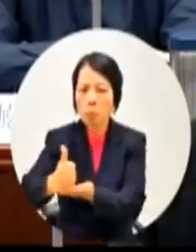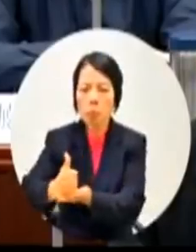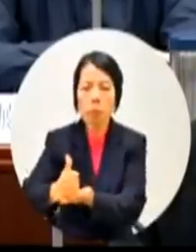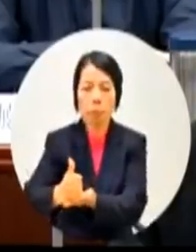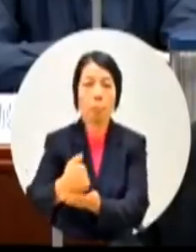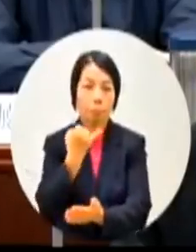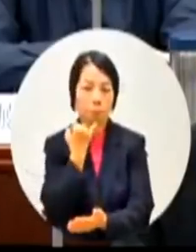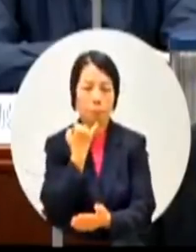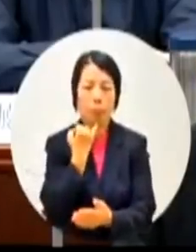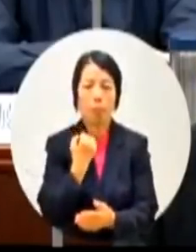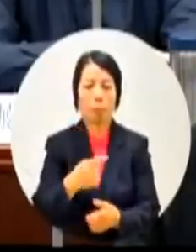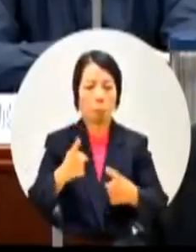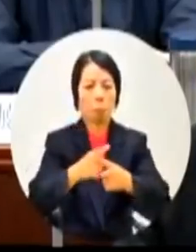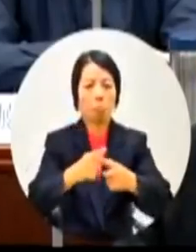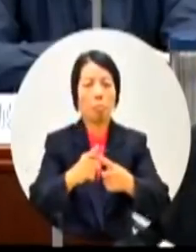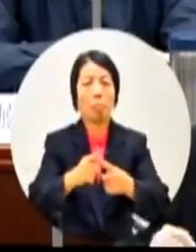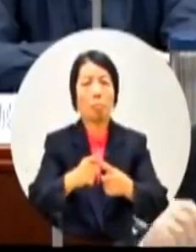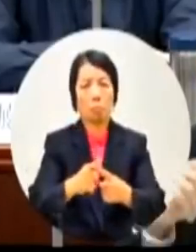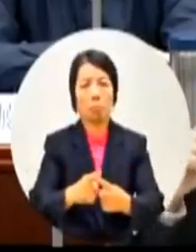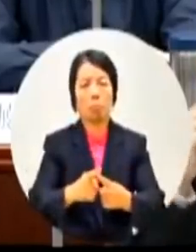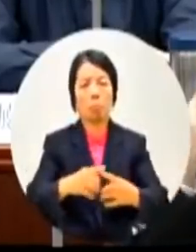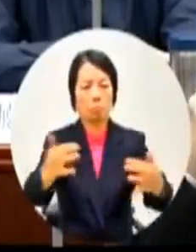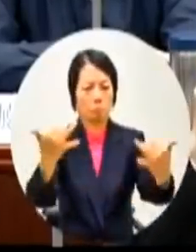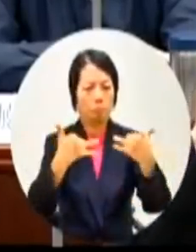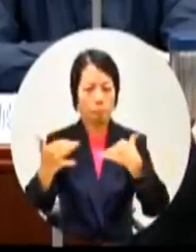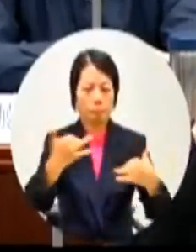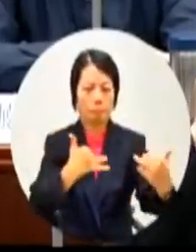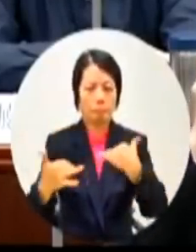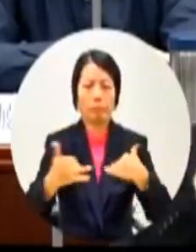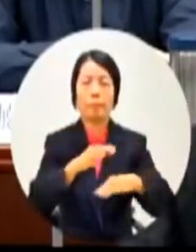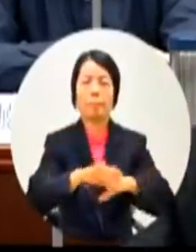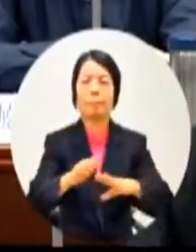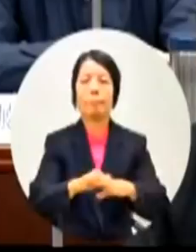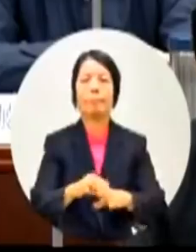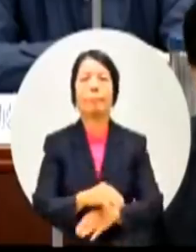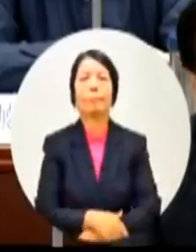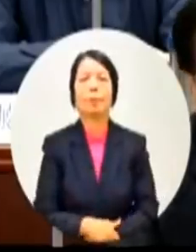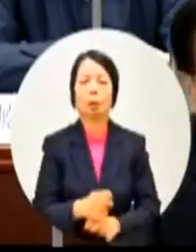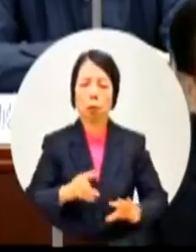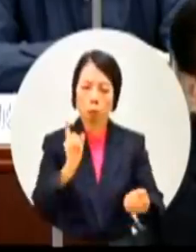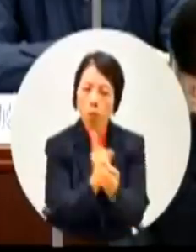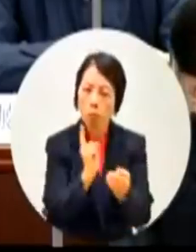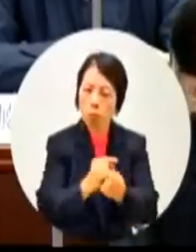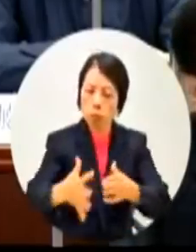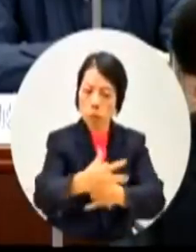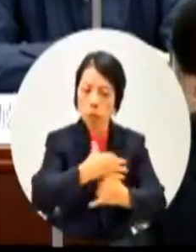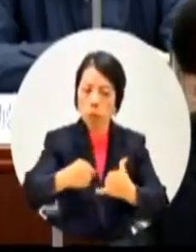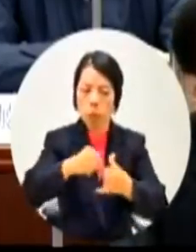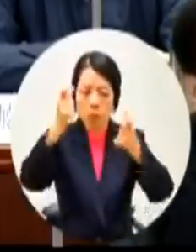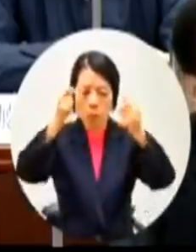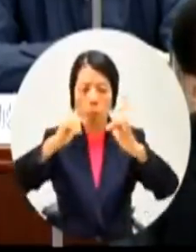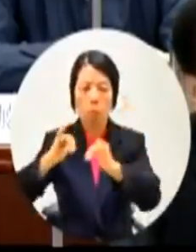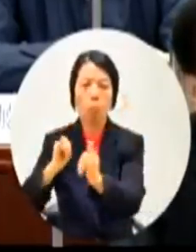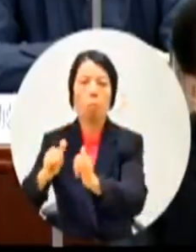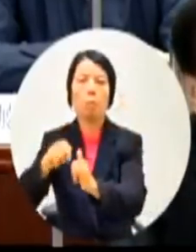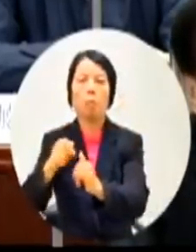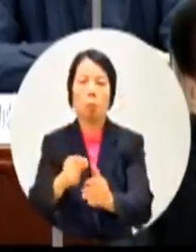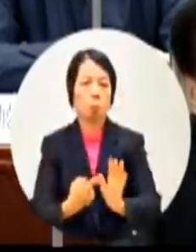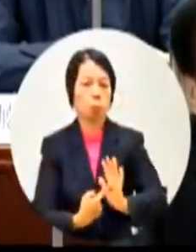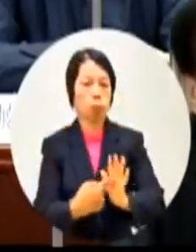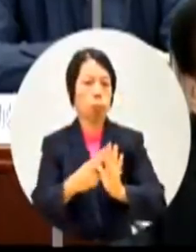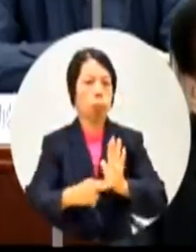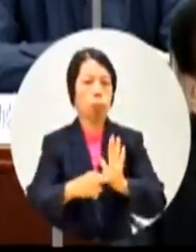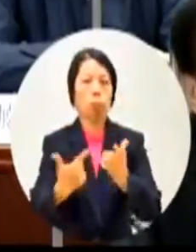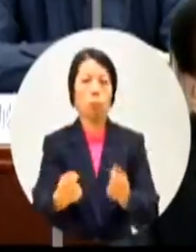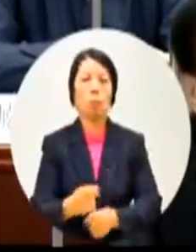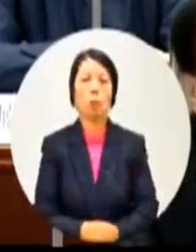形态在这里跟民党党团以及全国民众高雄市民做一个很清楚的表示，我是一个坚定的支持者。选举